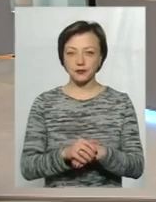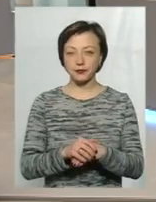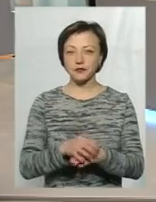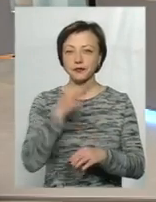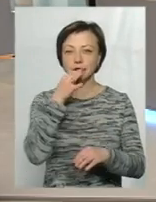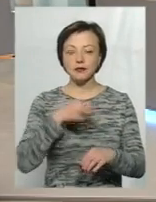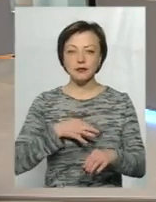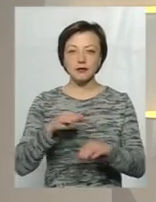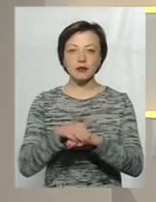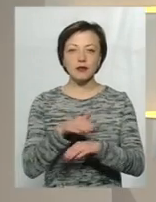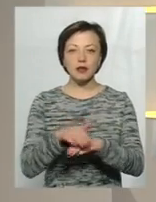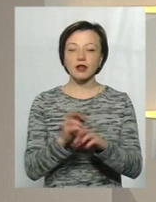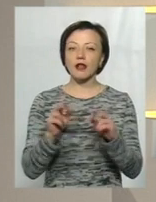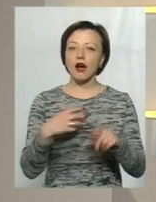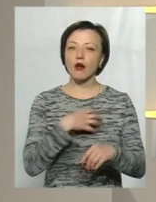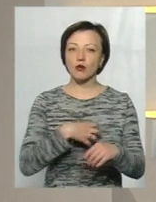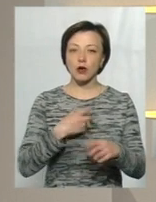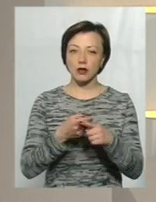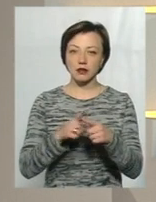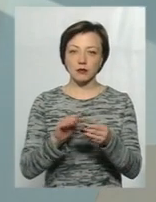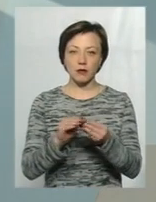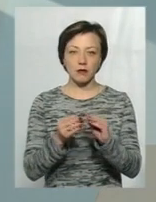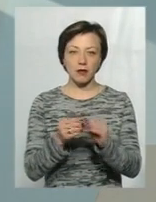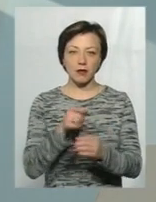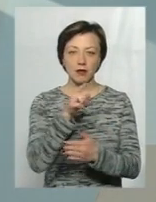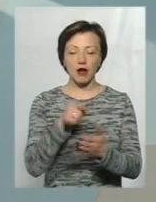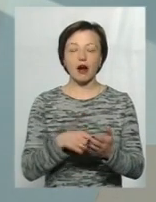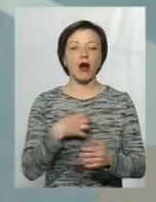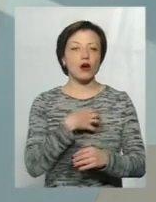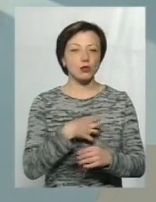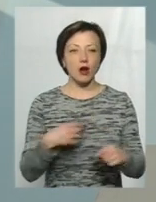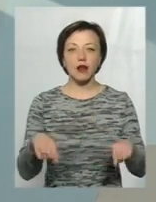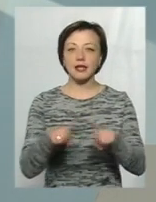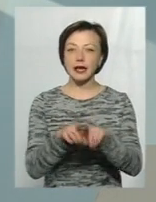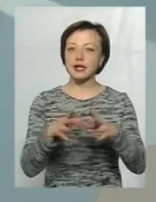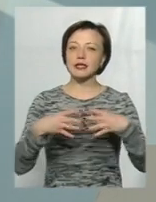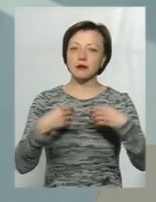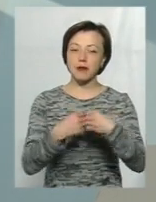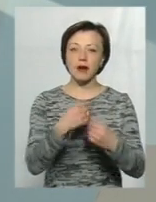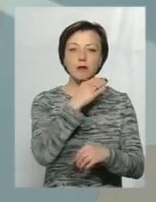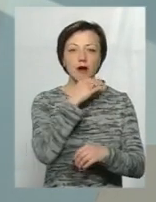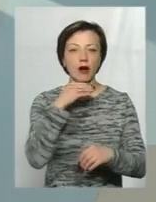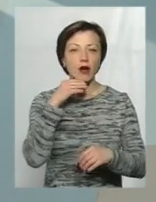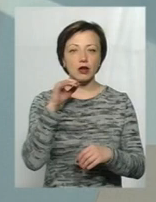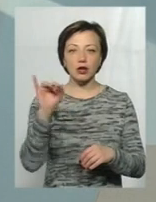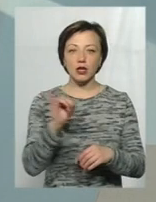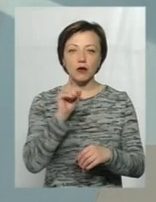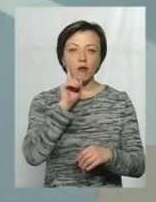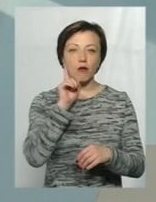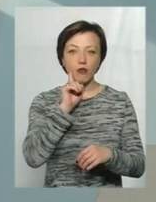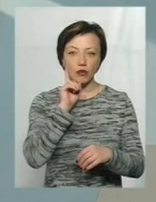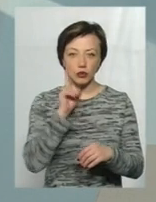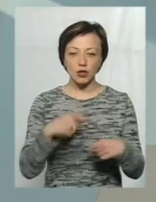ласка, наскільки актуальна все ж таки ця проблема? Однозначно актуальна, тому що таких сімей багато і молодіють